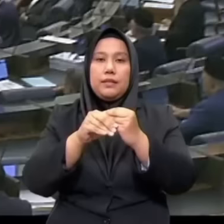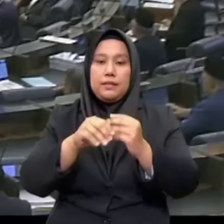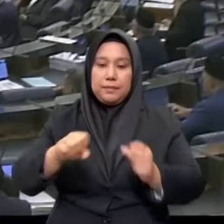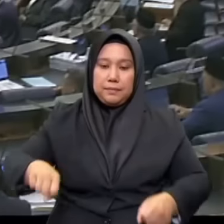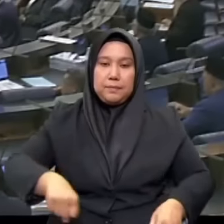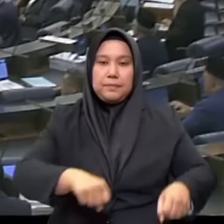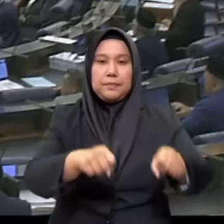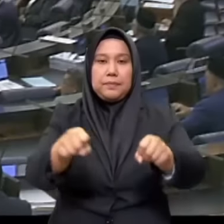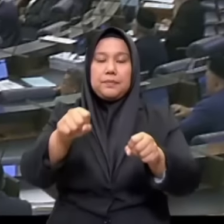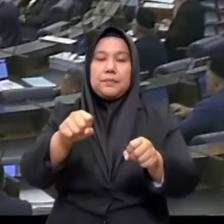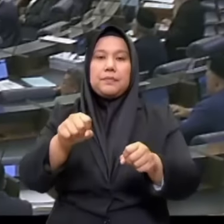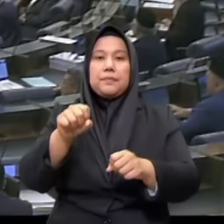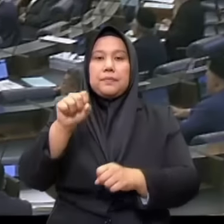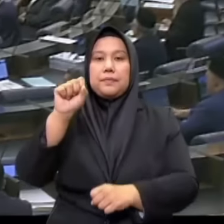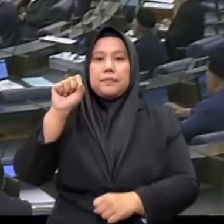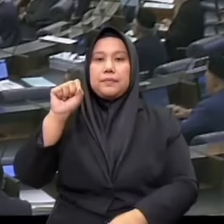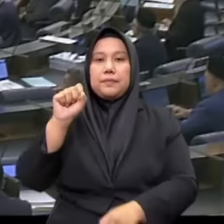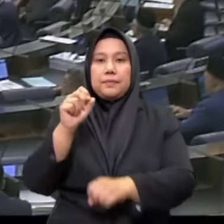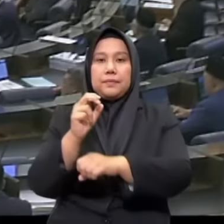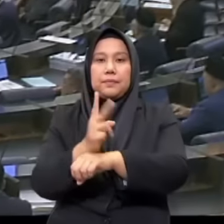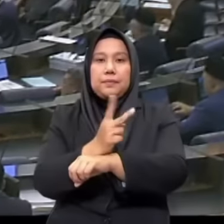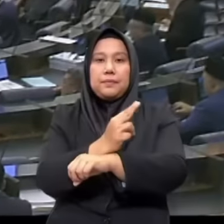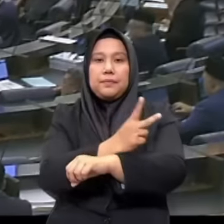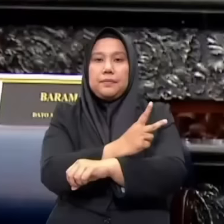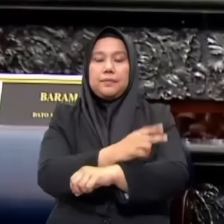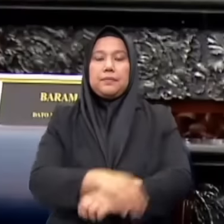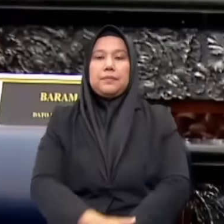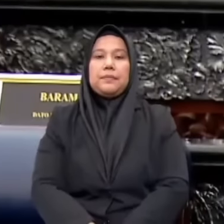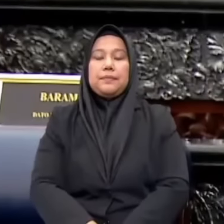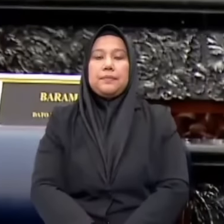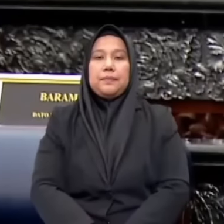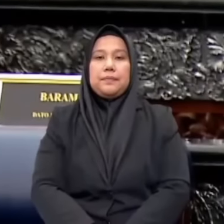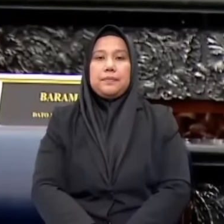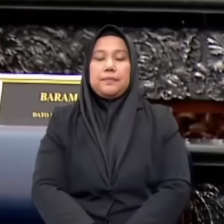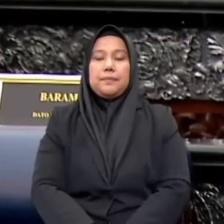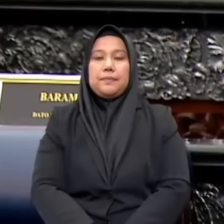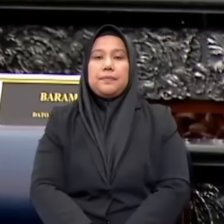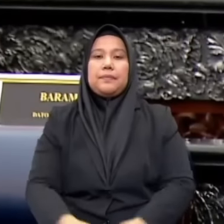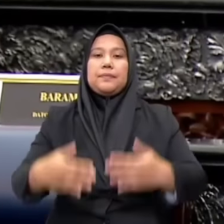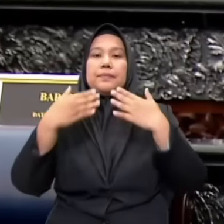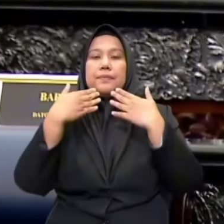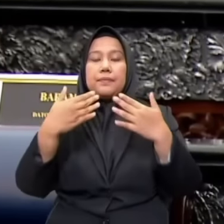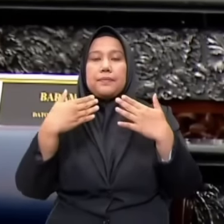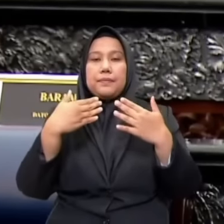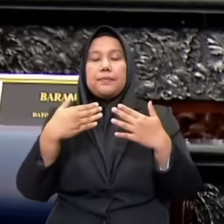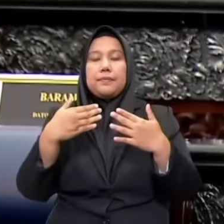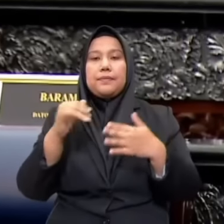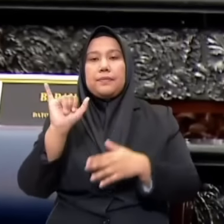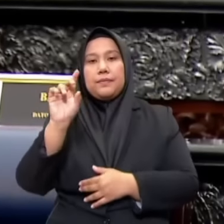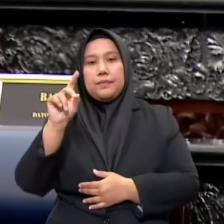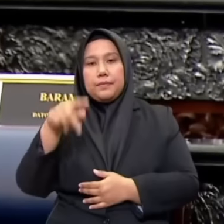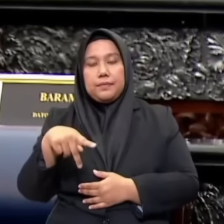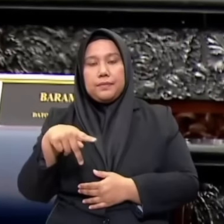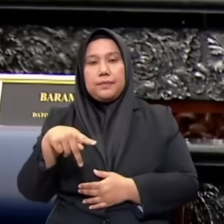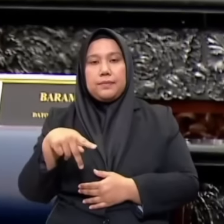Sungai Siput. Terima kasih Tuan Speaker. Soalan